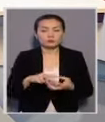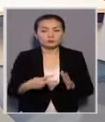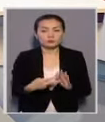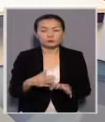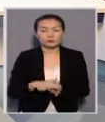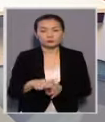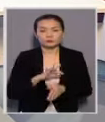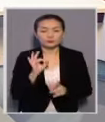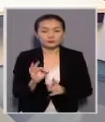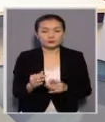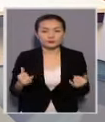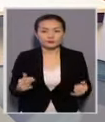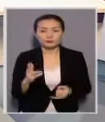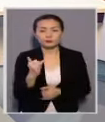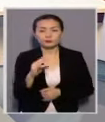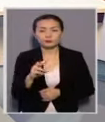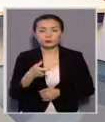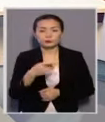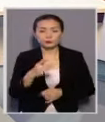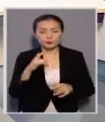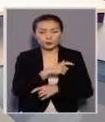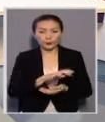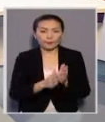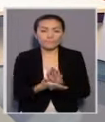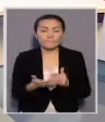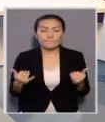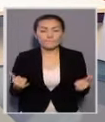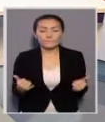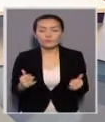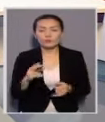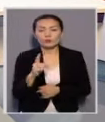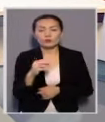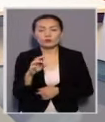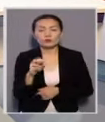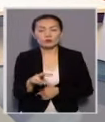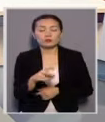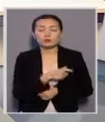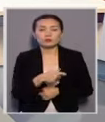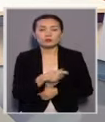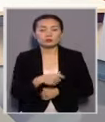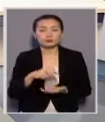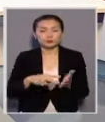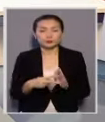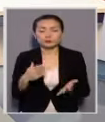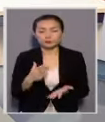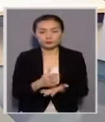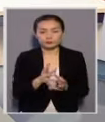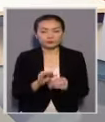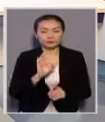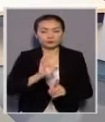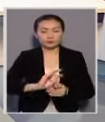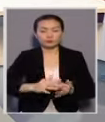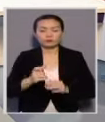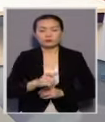іске асыру мақсатында Құрманғазы аудандық мәслихаттың ұйымдастыруымен Тыңғызыл ауылдық округінде депутаттық күн жоспарланды. Мақсаты